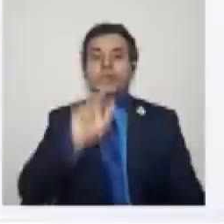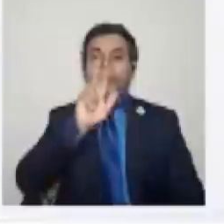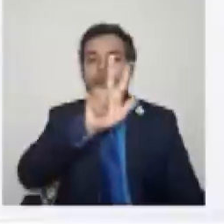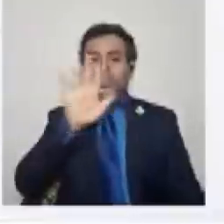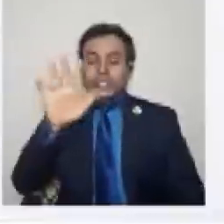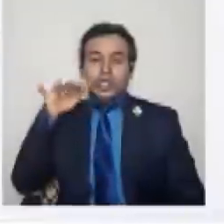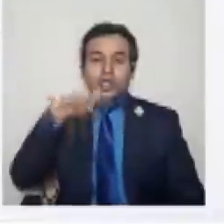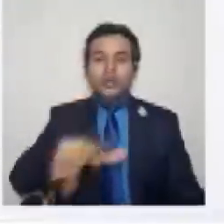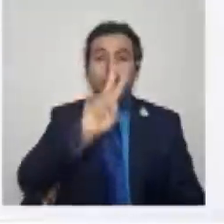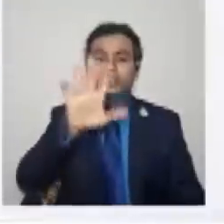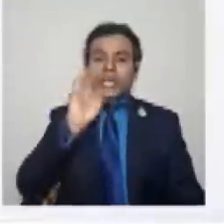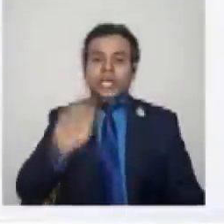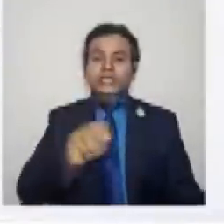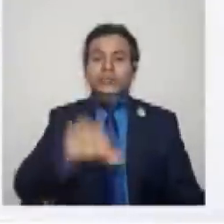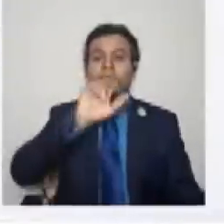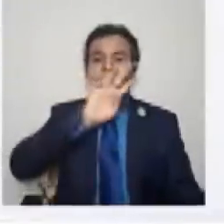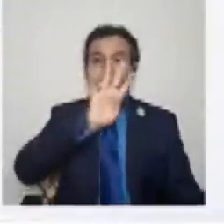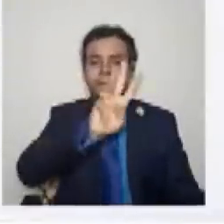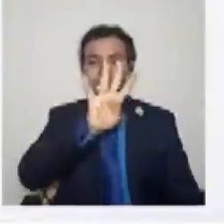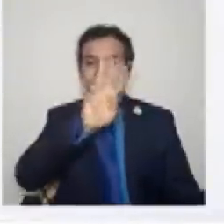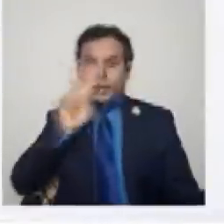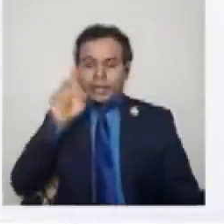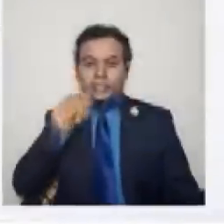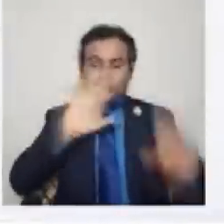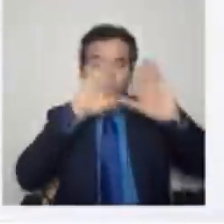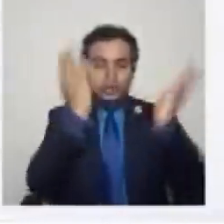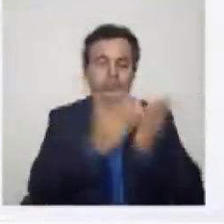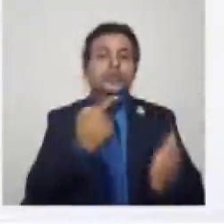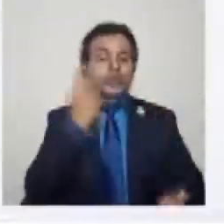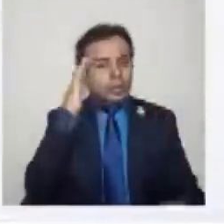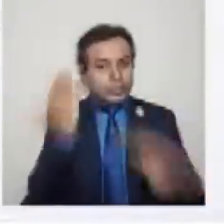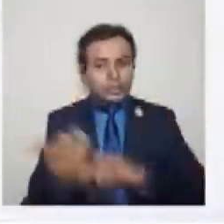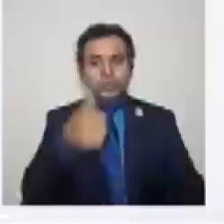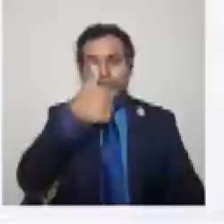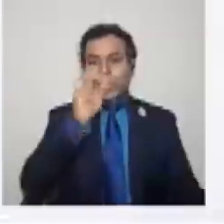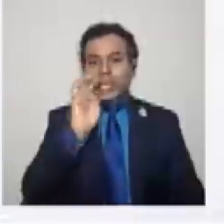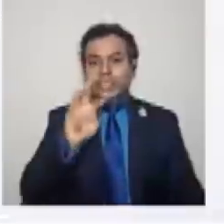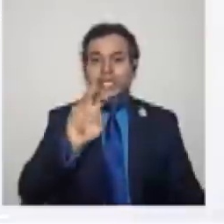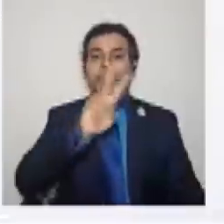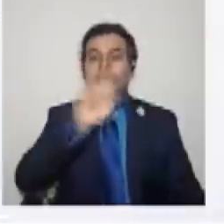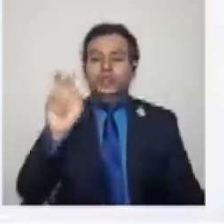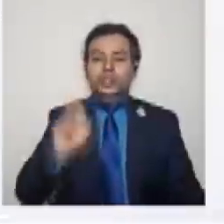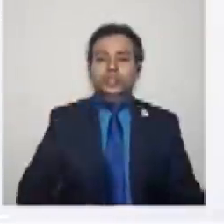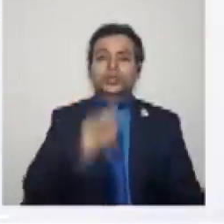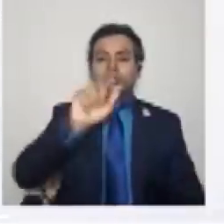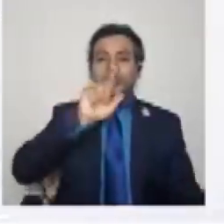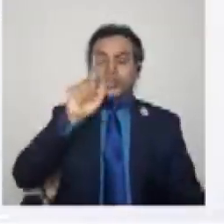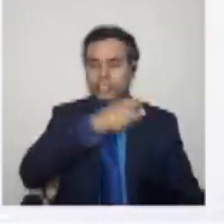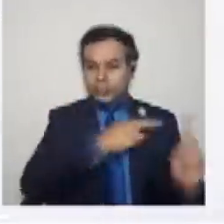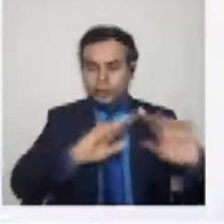1,38,980 জন এবং এ পর্যন্ত শনাক্ত 85,25,042 জন। মৃত্যুবরণ করেছেন বিশ্বে চব্বিশ